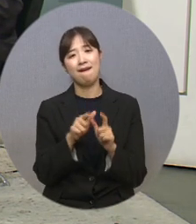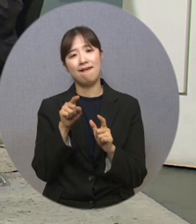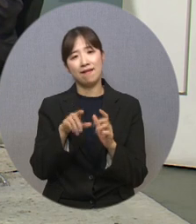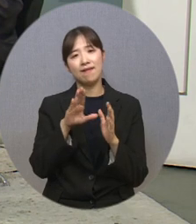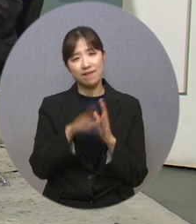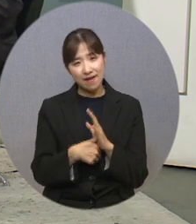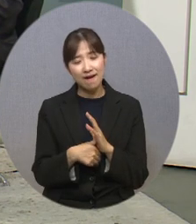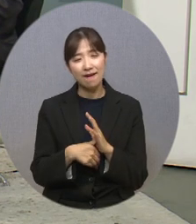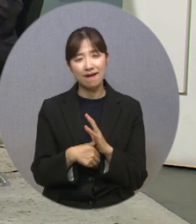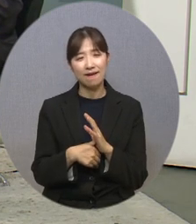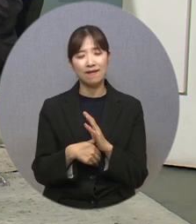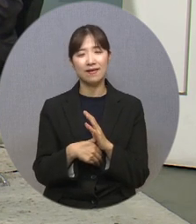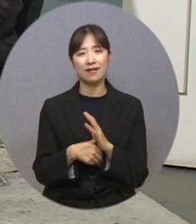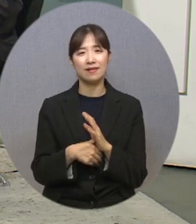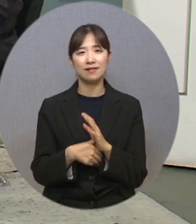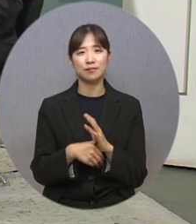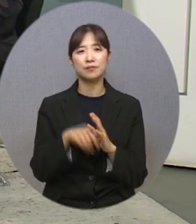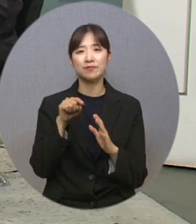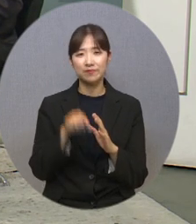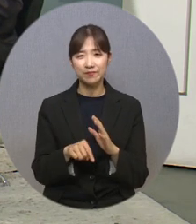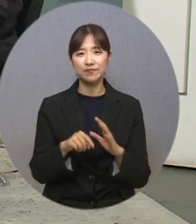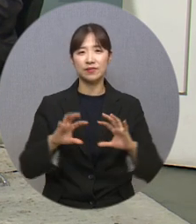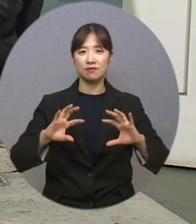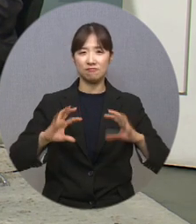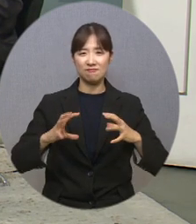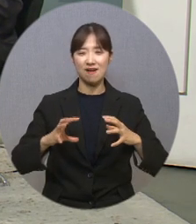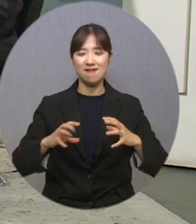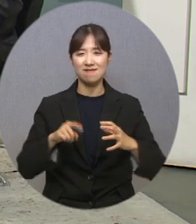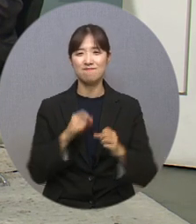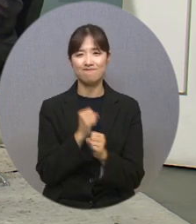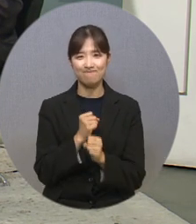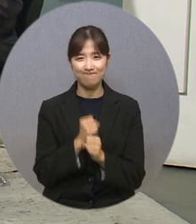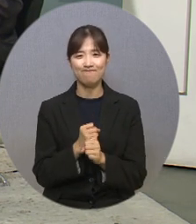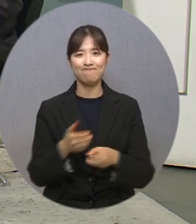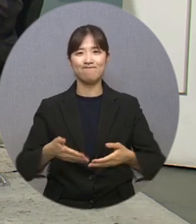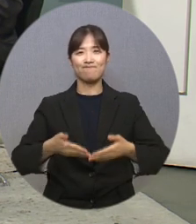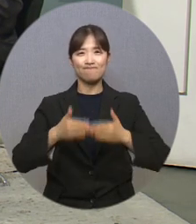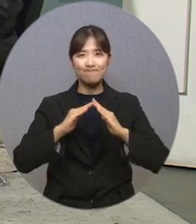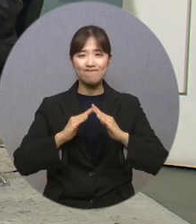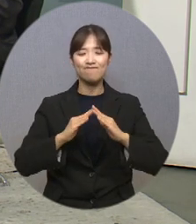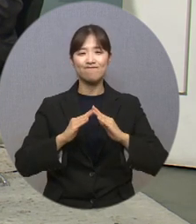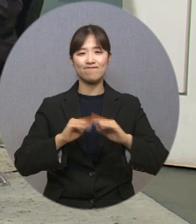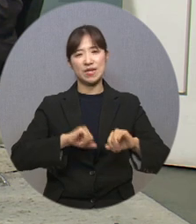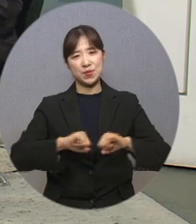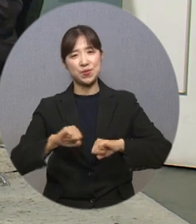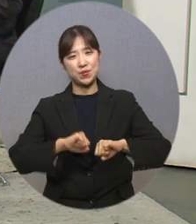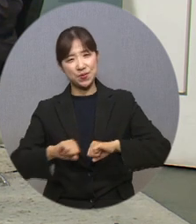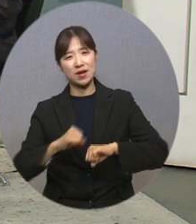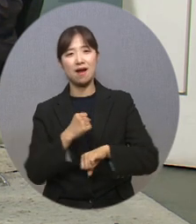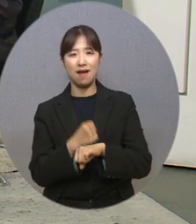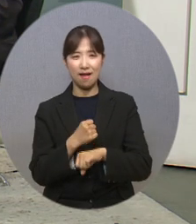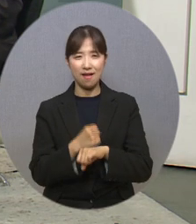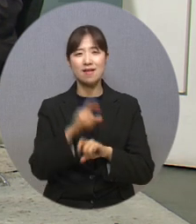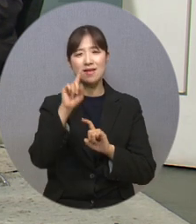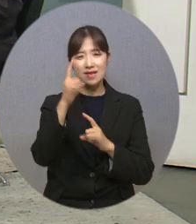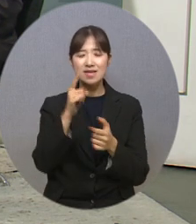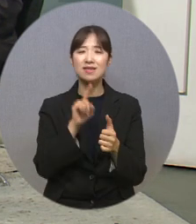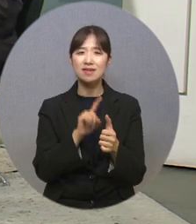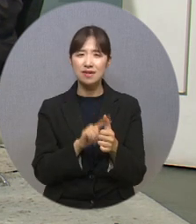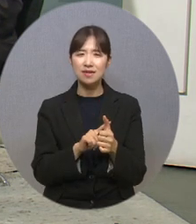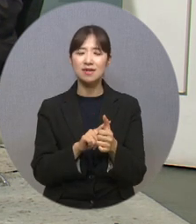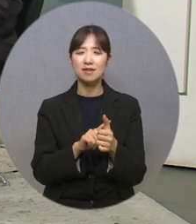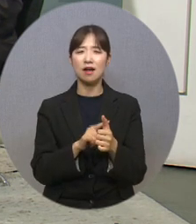그 시절에 그래도 뭔가 이 국가를 건국해서 이끌어간 이승만이라는